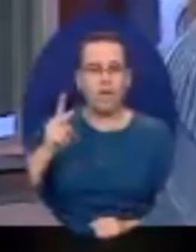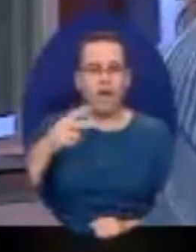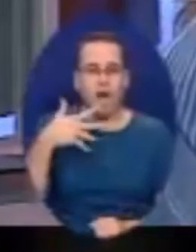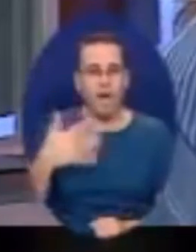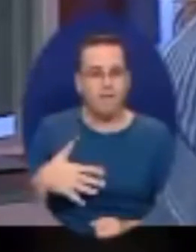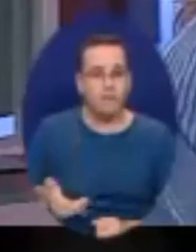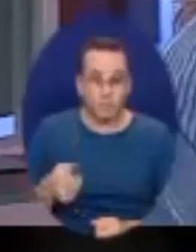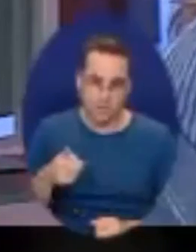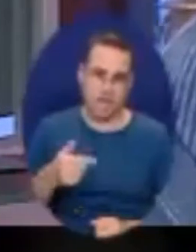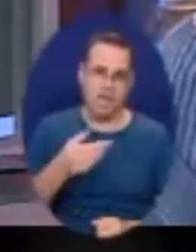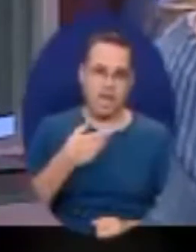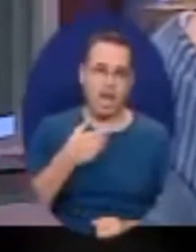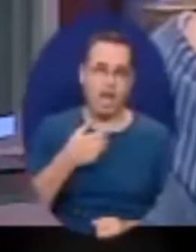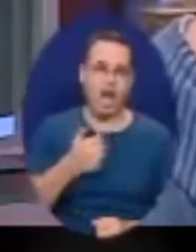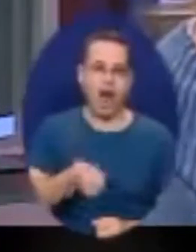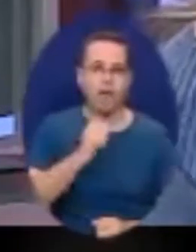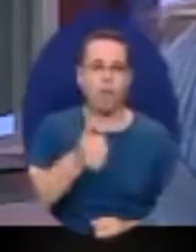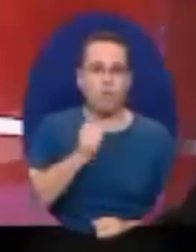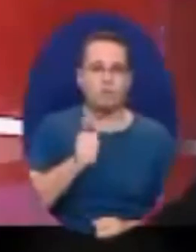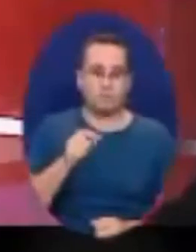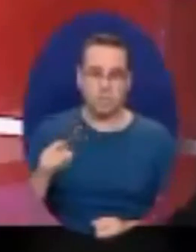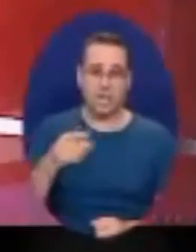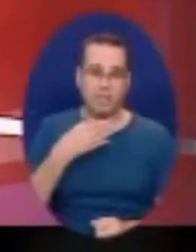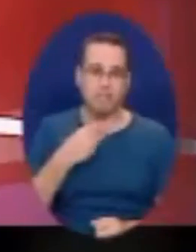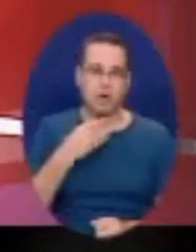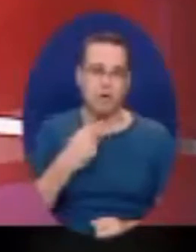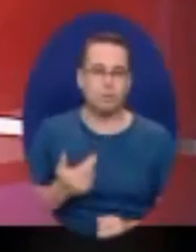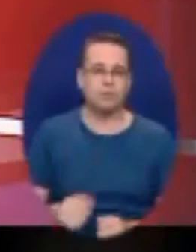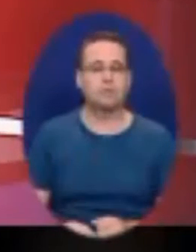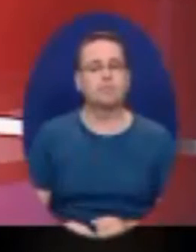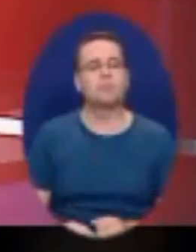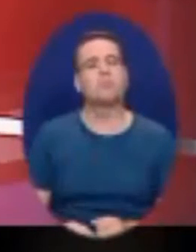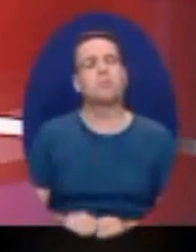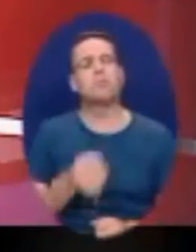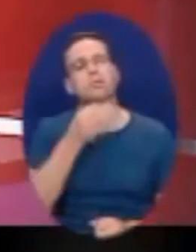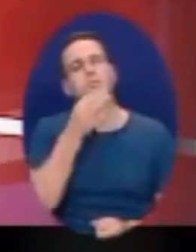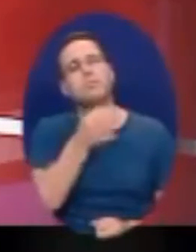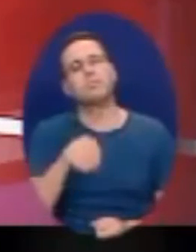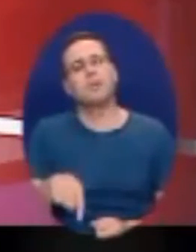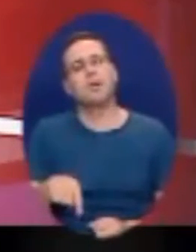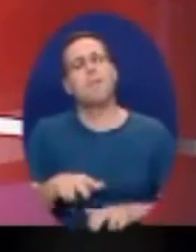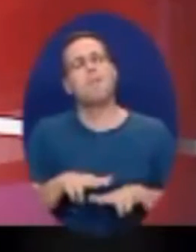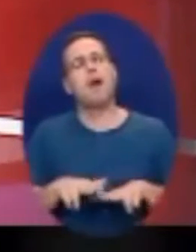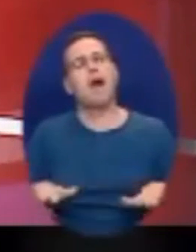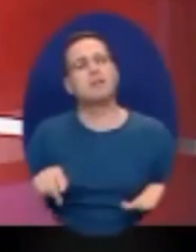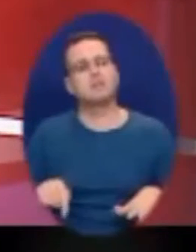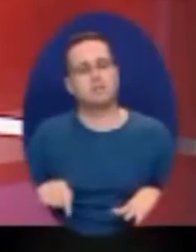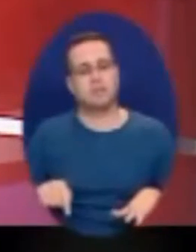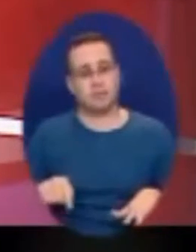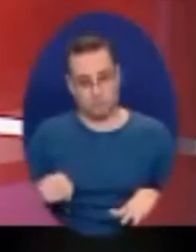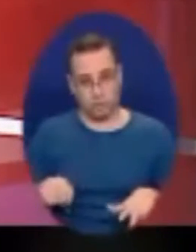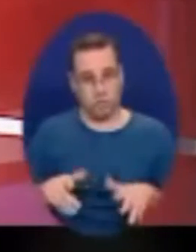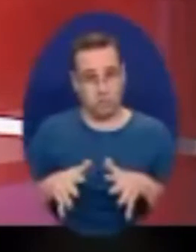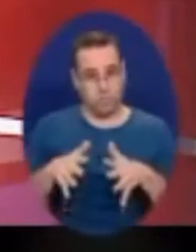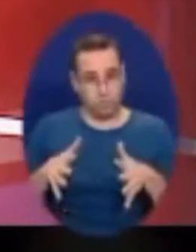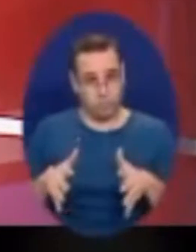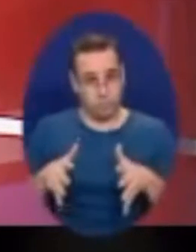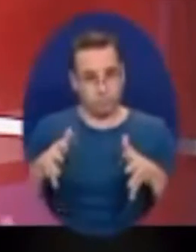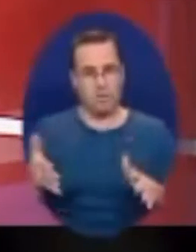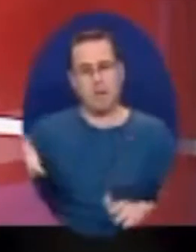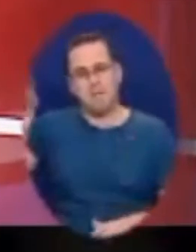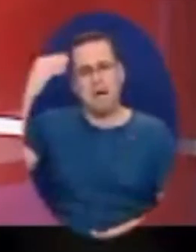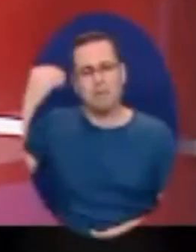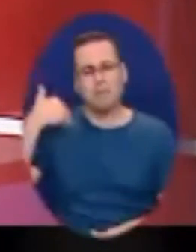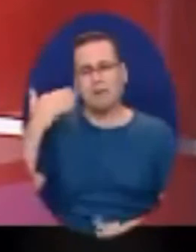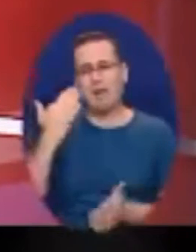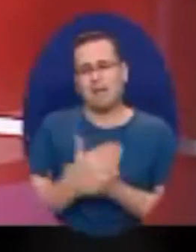זה אלכוהוליזם. עכשיו, זה התמכרות. בארץ התופעה הזאת מתחילה לגדול. אנחנו פעם היינו